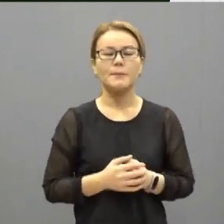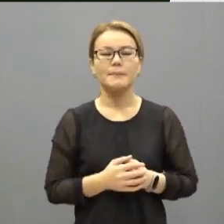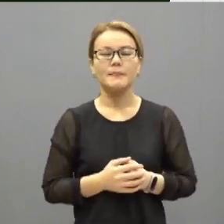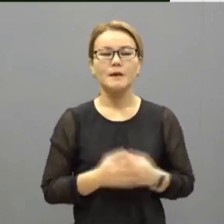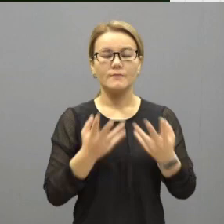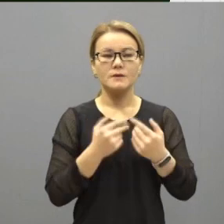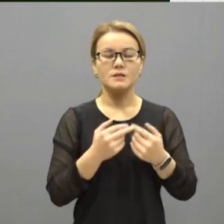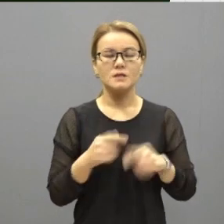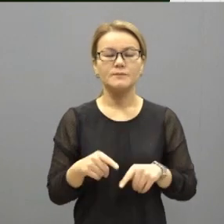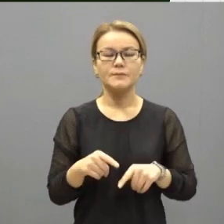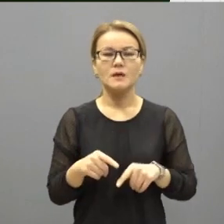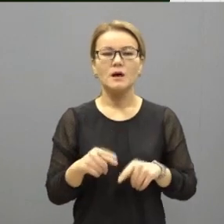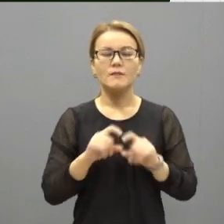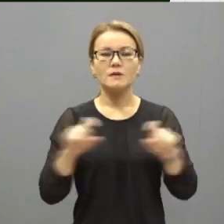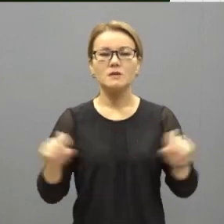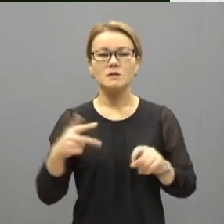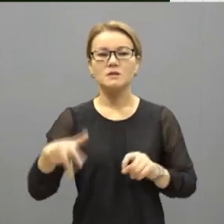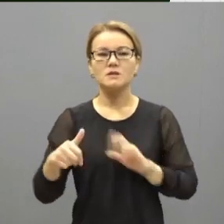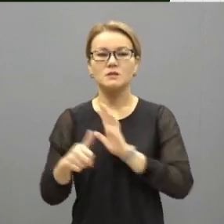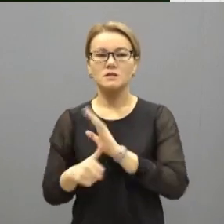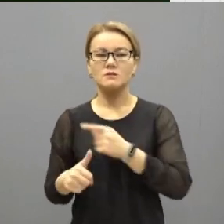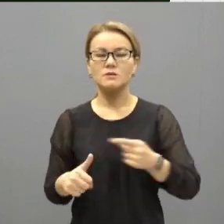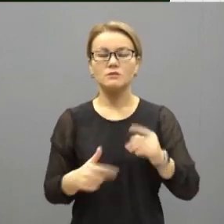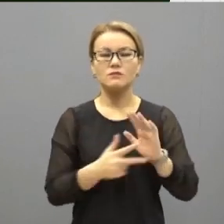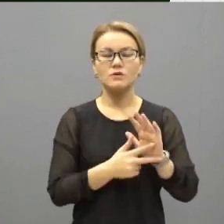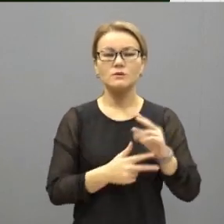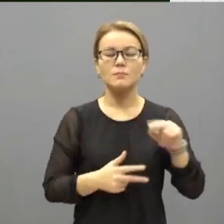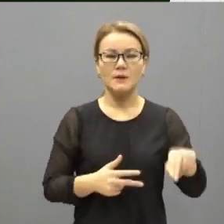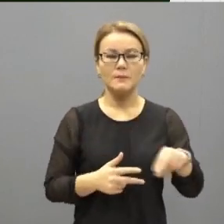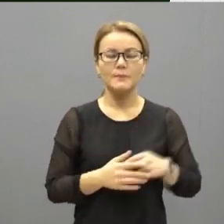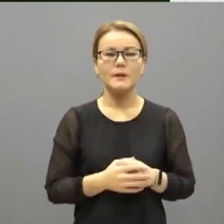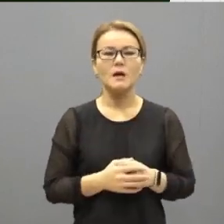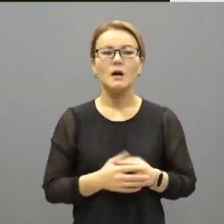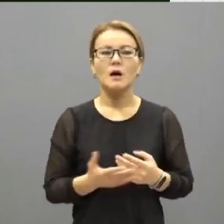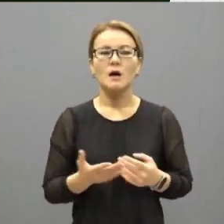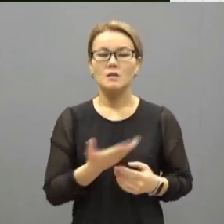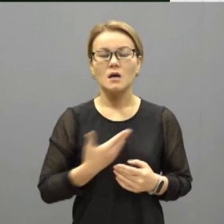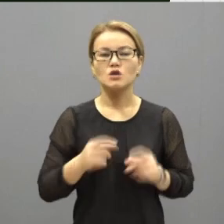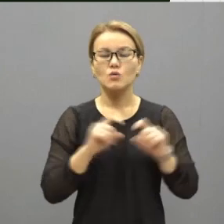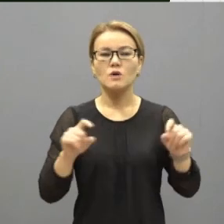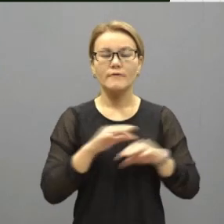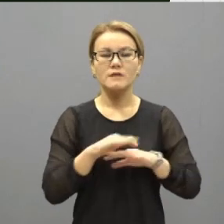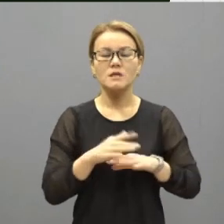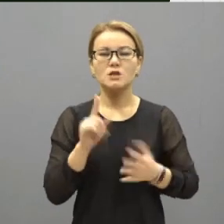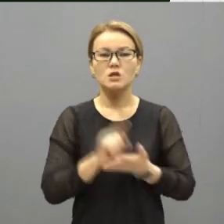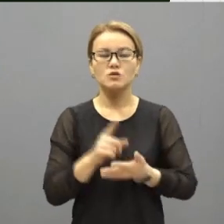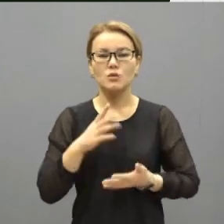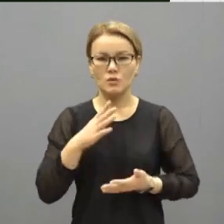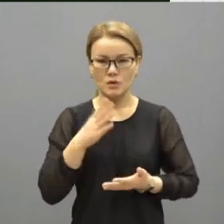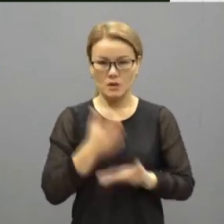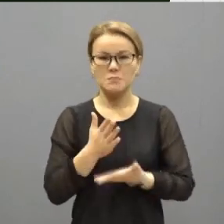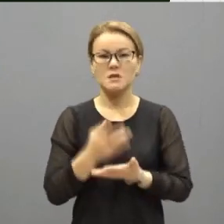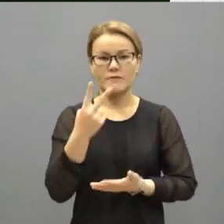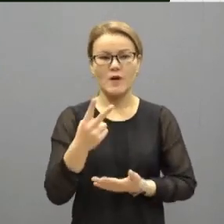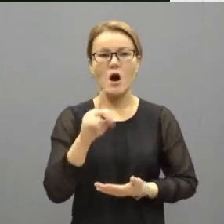Вычислим, получим выражение 36 минус 8p. Так как наше уравнение должно иметь два корня,